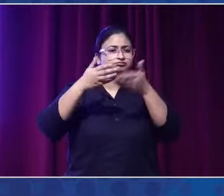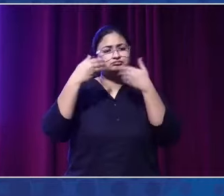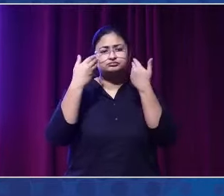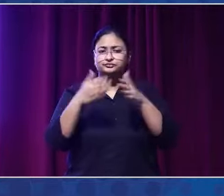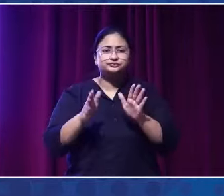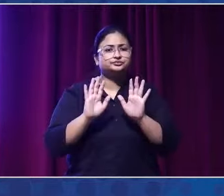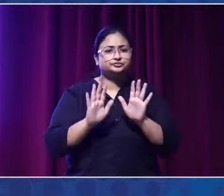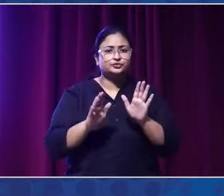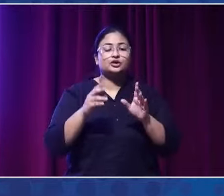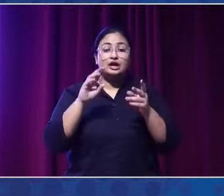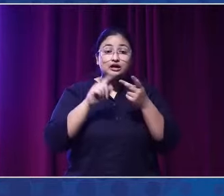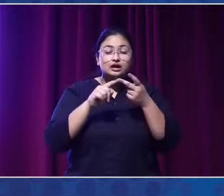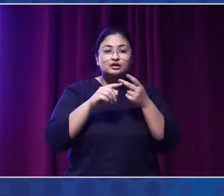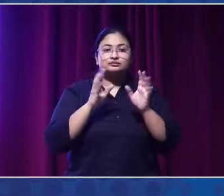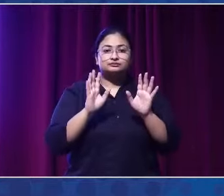अच्छा, एक और अजीब बात है,